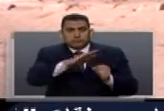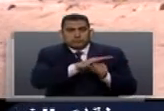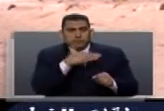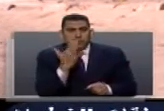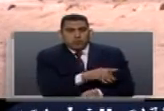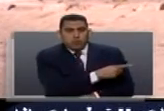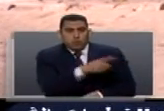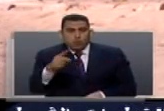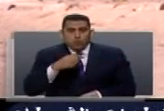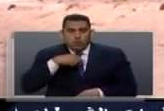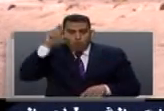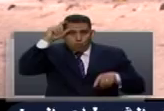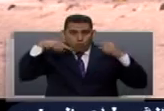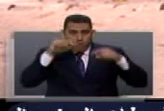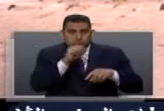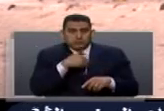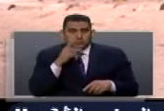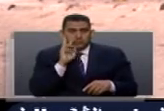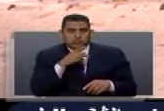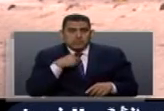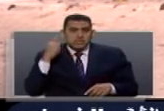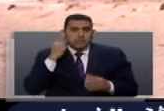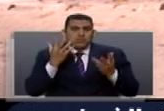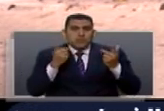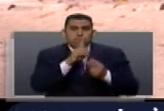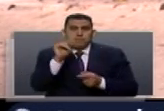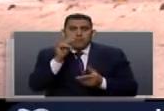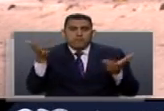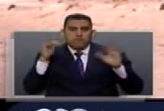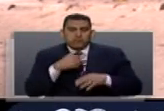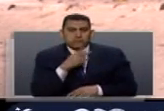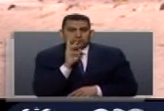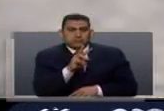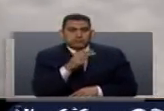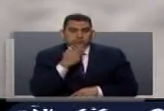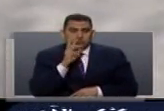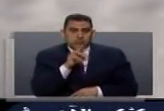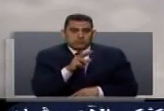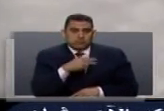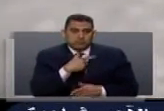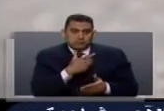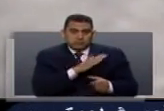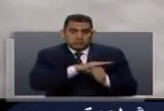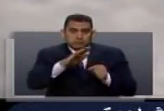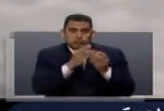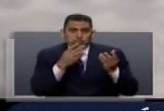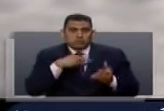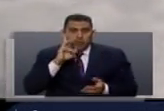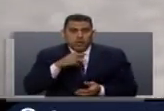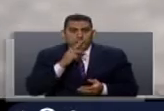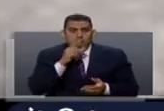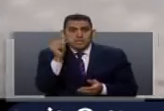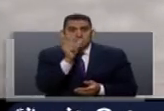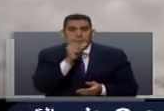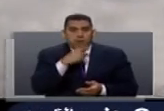كانش حاجه مقبوله بالنسبه لي والقصه ومشايخنا على كرروها على سمعنا مئات المرات و احنا كمان بدورنا كررناه